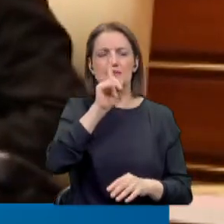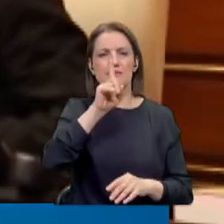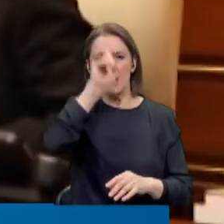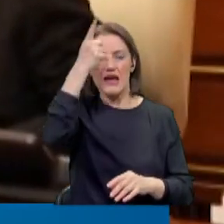cumhurbaşkanına çevre